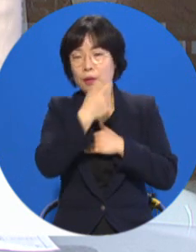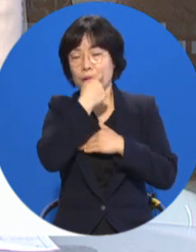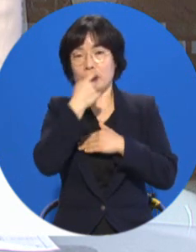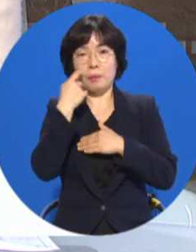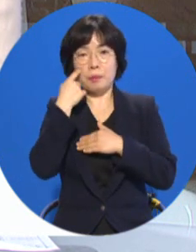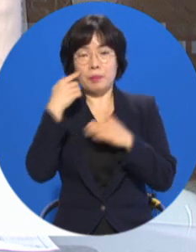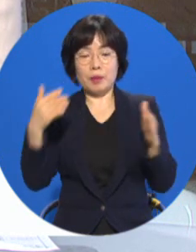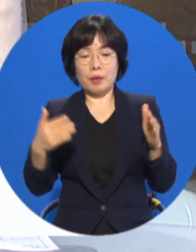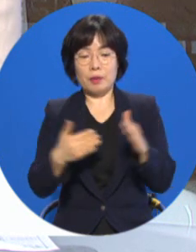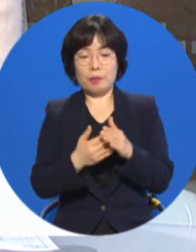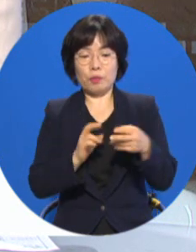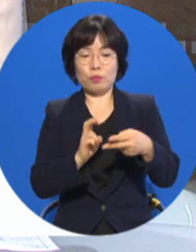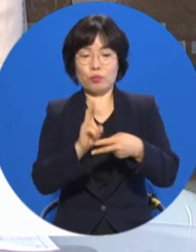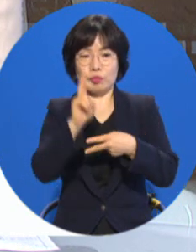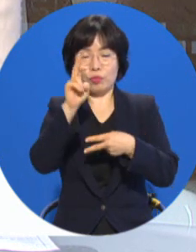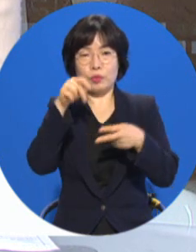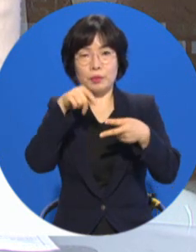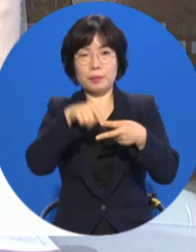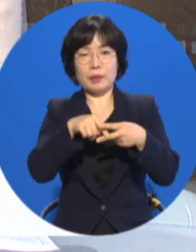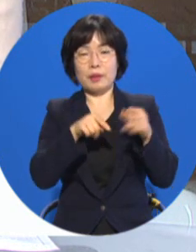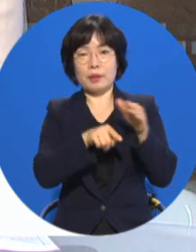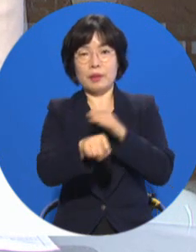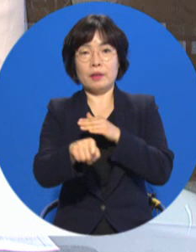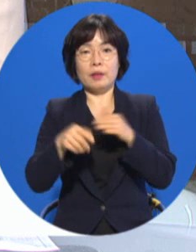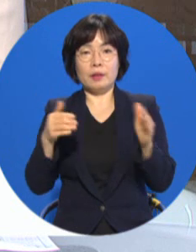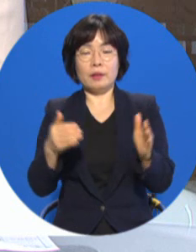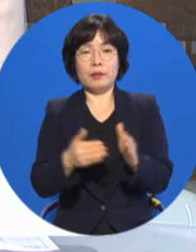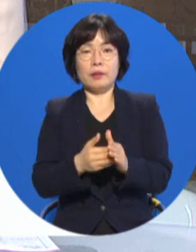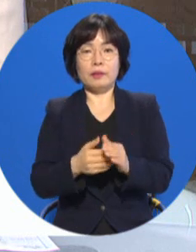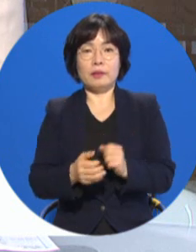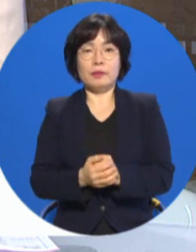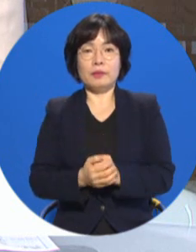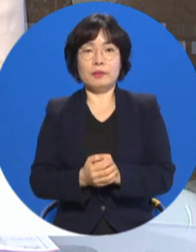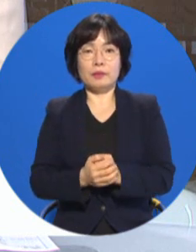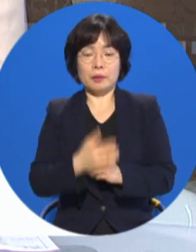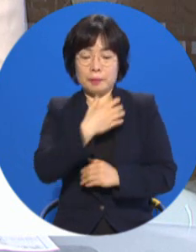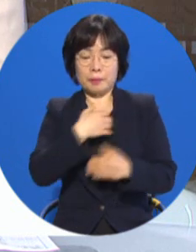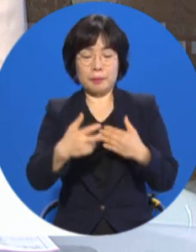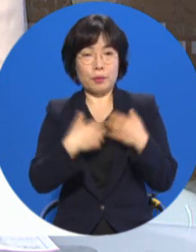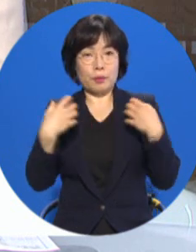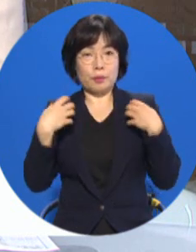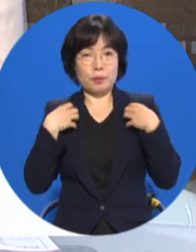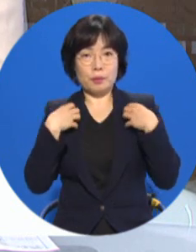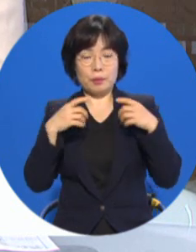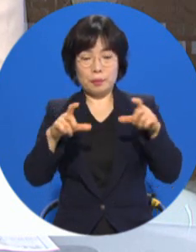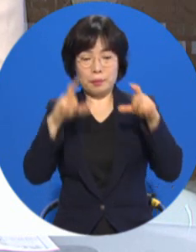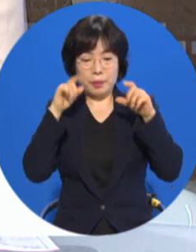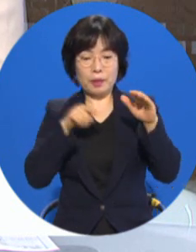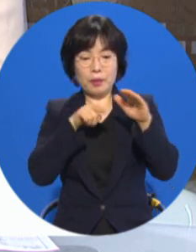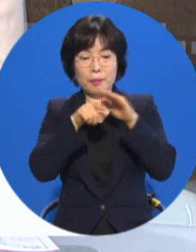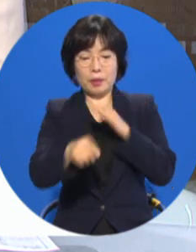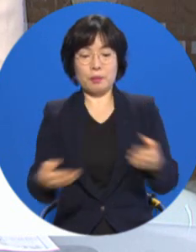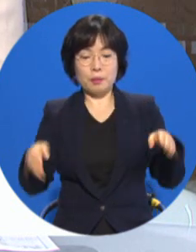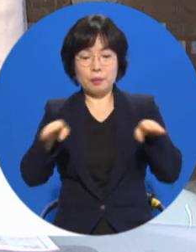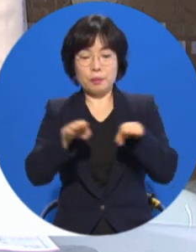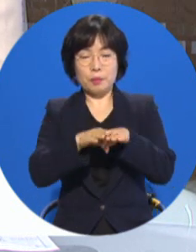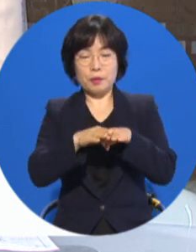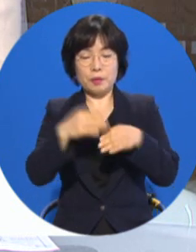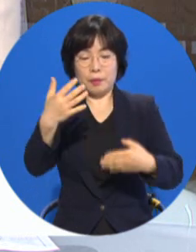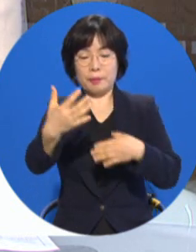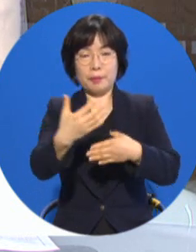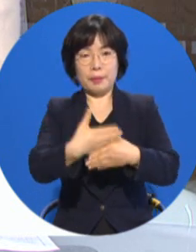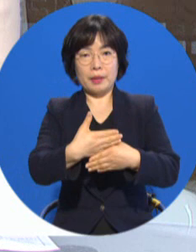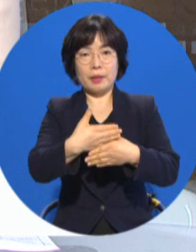들러 나로호주센터까지 방문한 것으로 확인됐습니다. 네, 보건당국은 이 확진자가 찾은 시설들을 곧바로